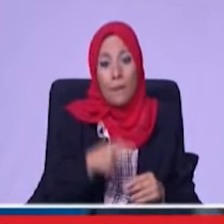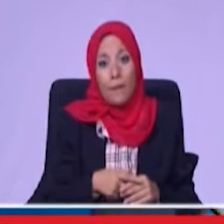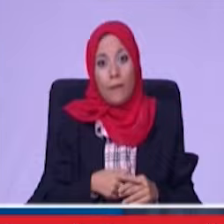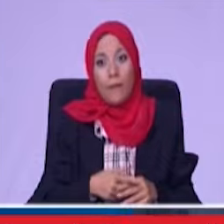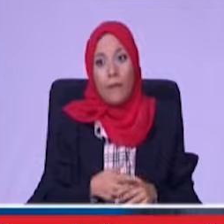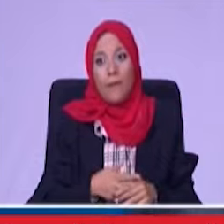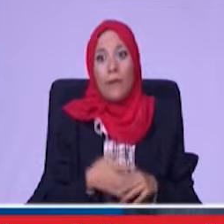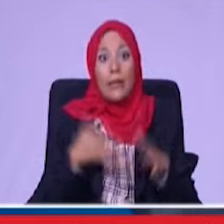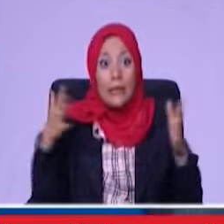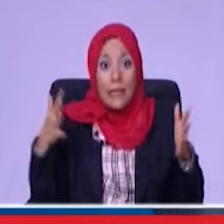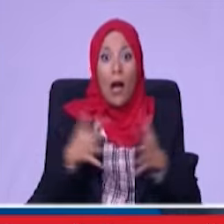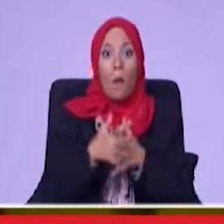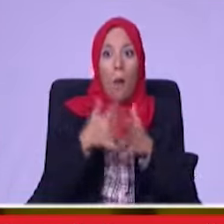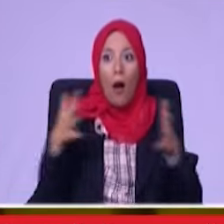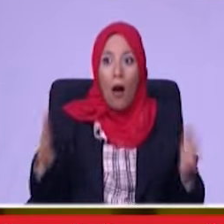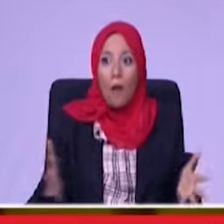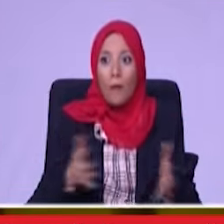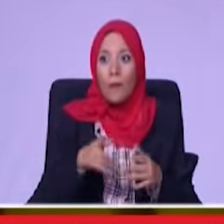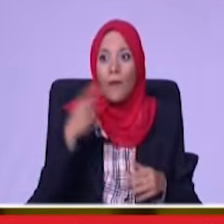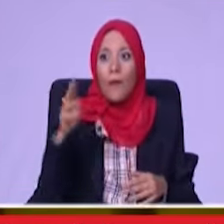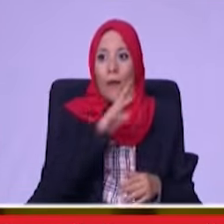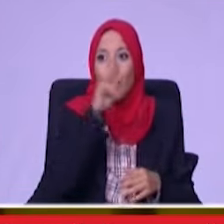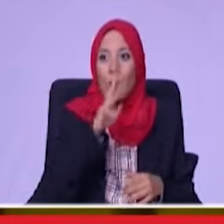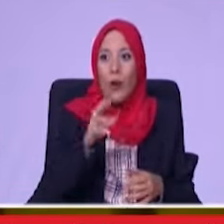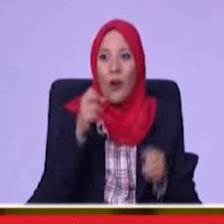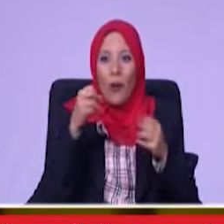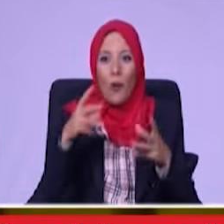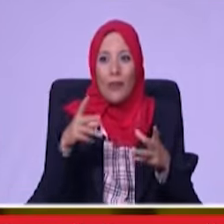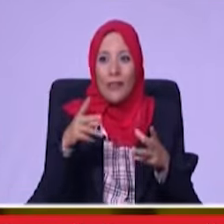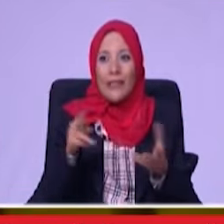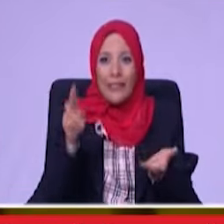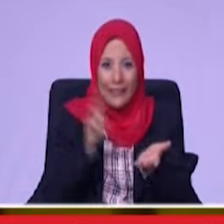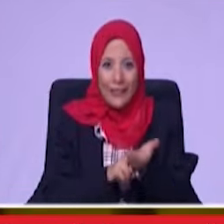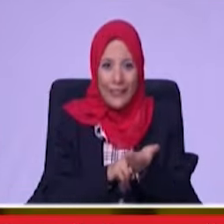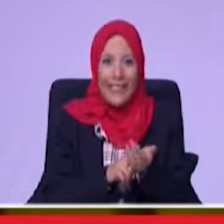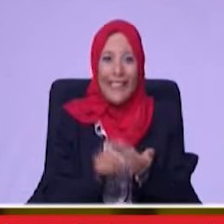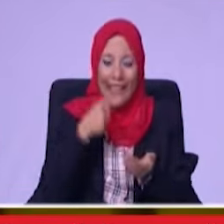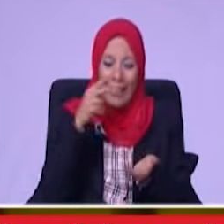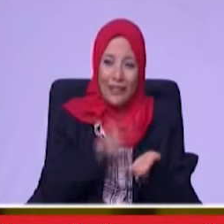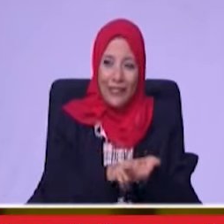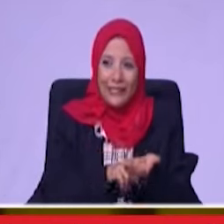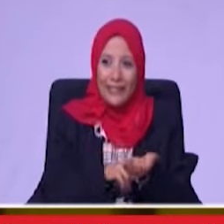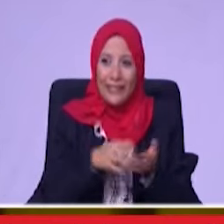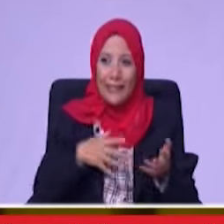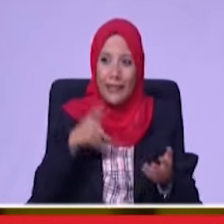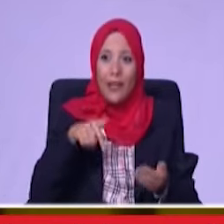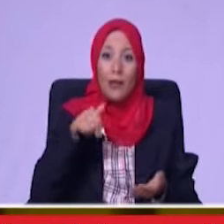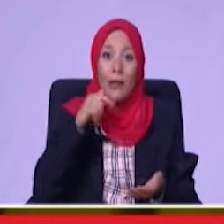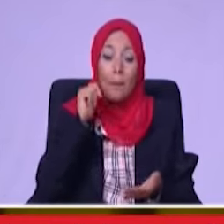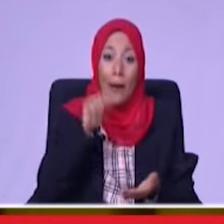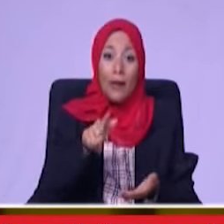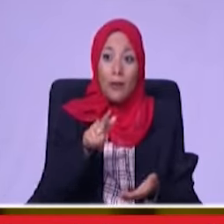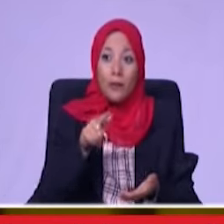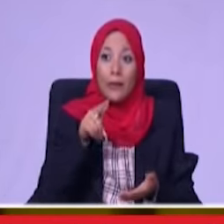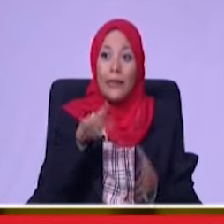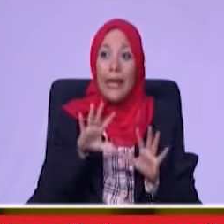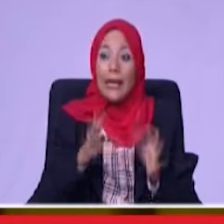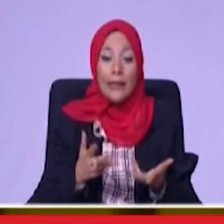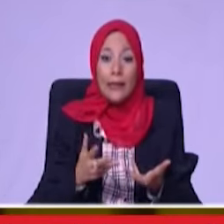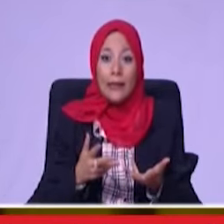زحمه. سؤال اخير عشان وقتنا خلص وهنكمل الحلقه القادمه. حد بعت يسالني هو بمعنى